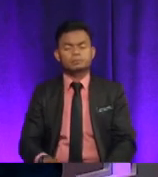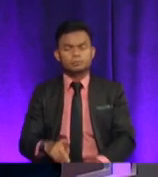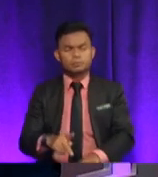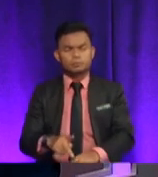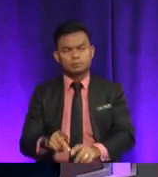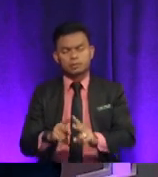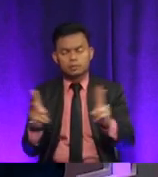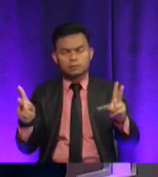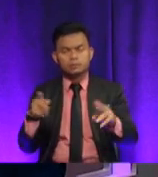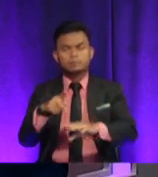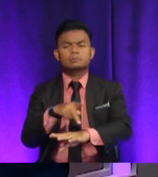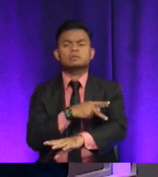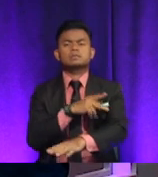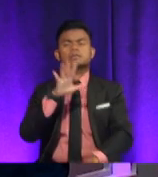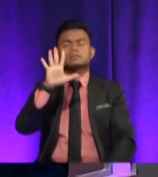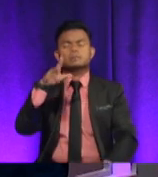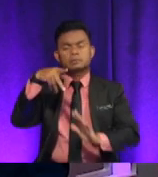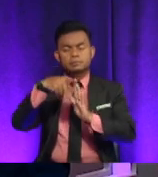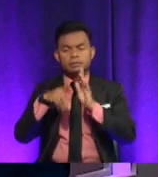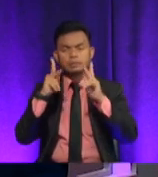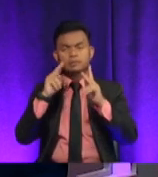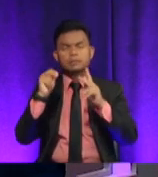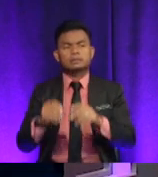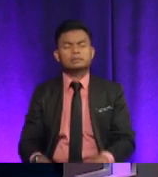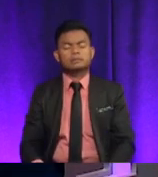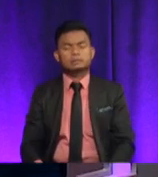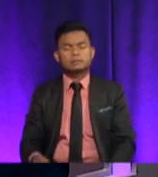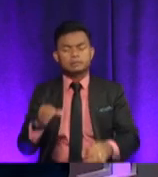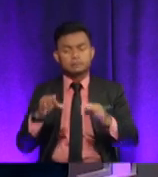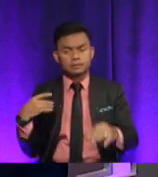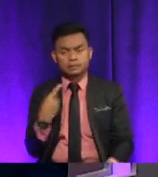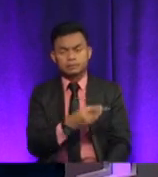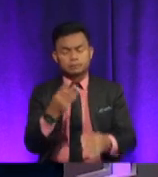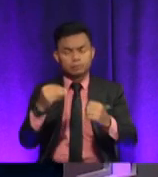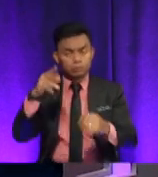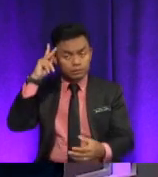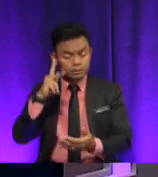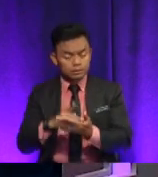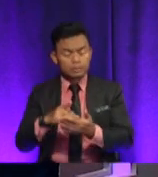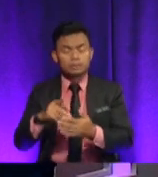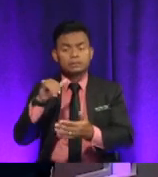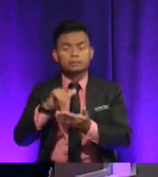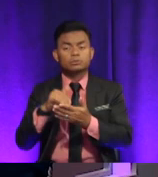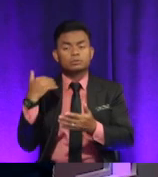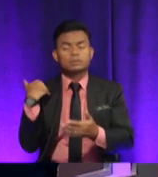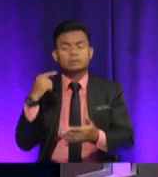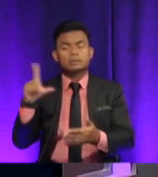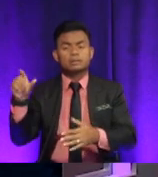baris dan murid-murid juga kalau kita mengenali sama adik itu adalah syair Mudah Saja